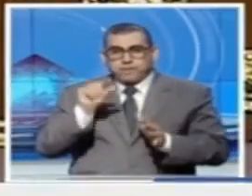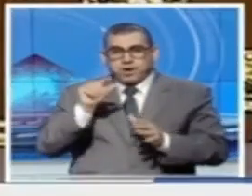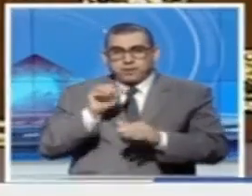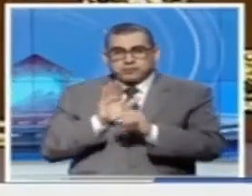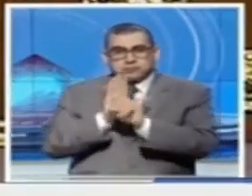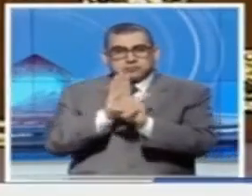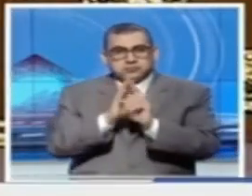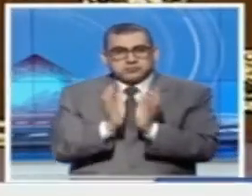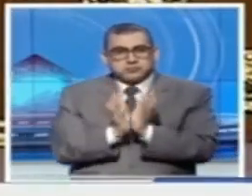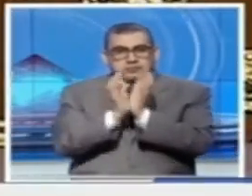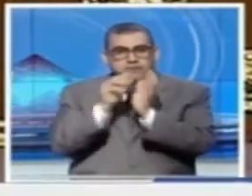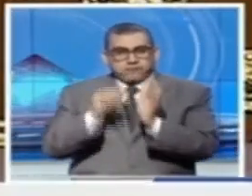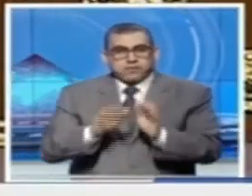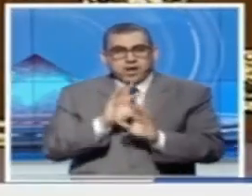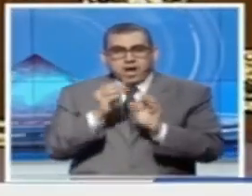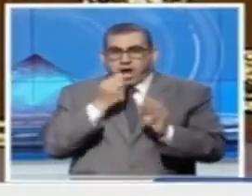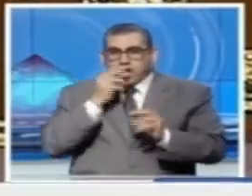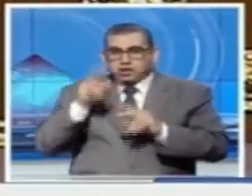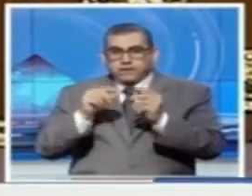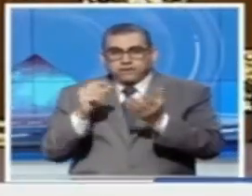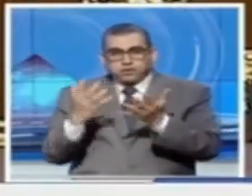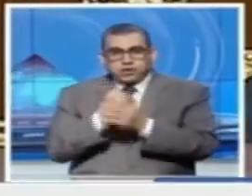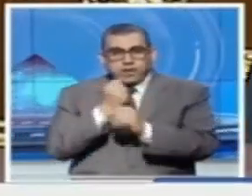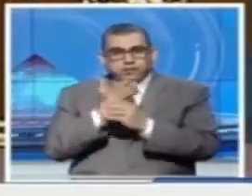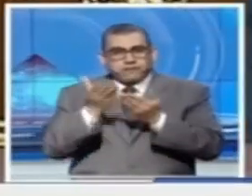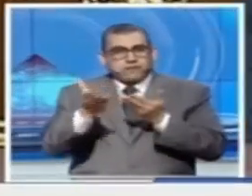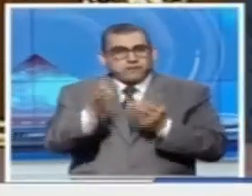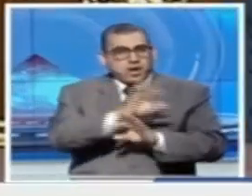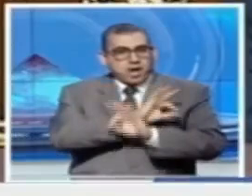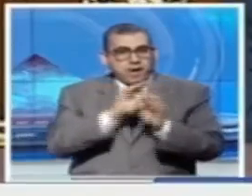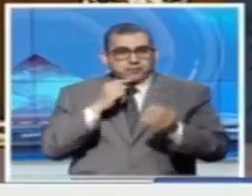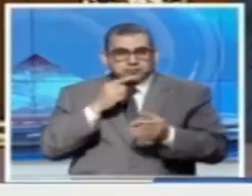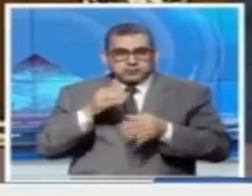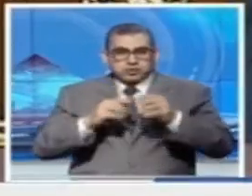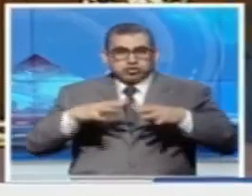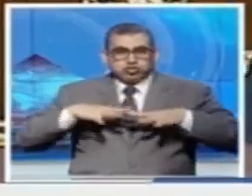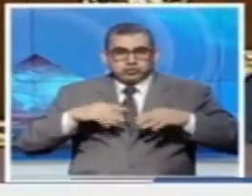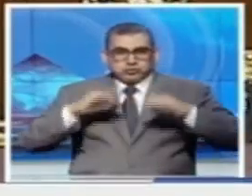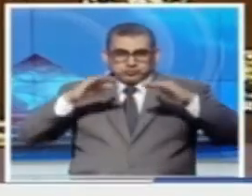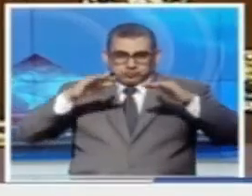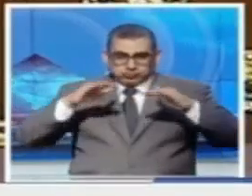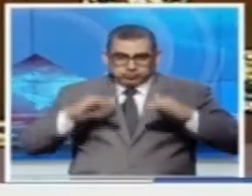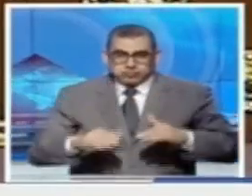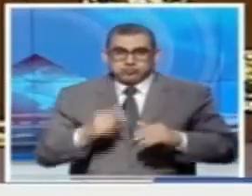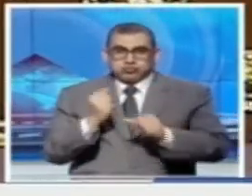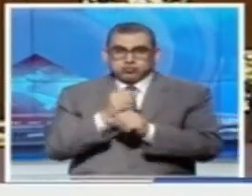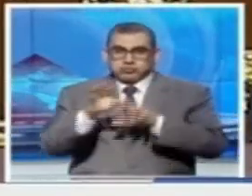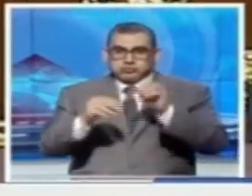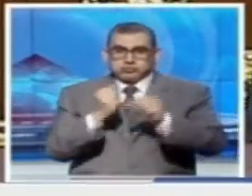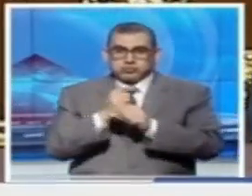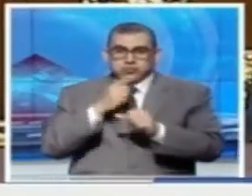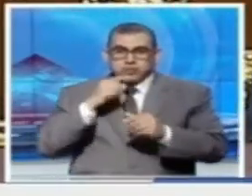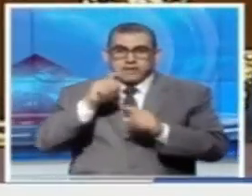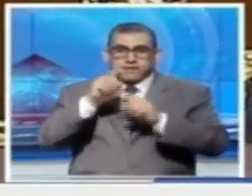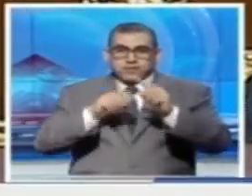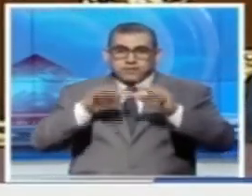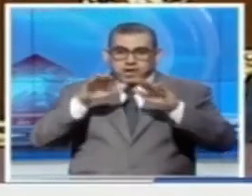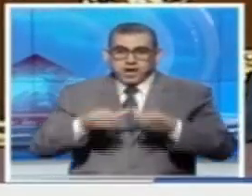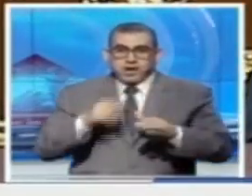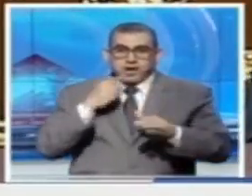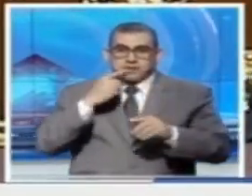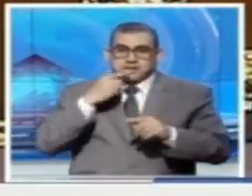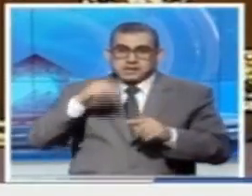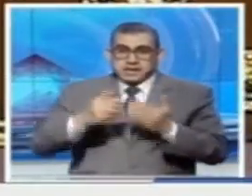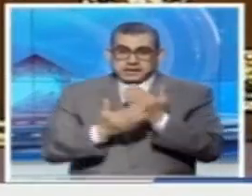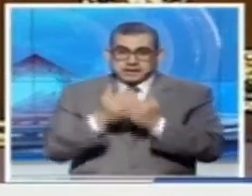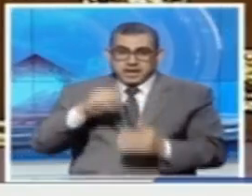الاجتماعية وتوفير السلع والخدمات وفرص العمل وخفض معدلات البطالة. وأوضح أن معدل العجز المتوقع في الموازنة الجديدة